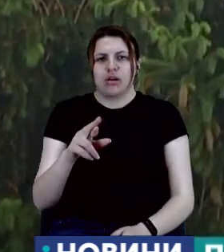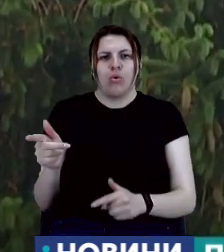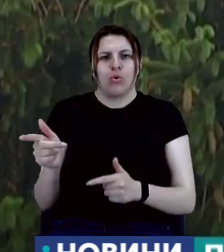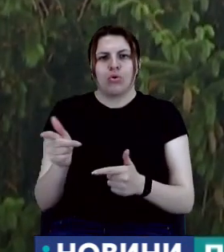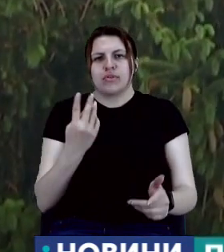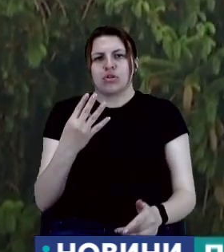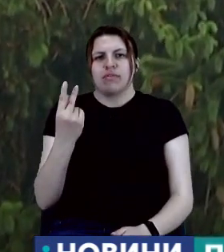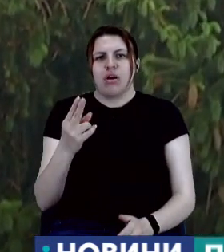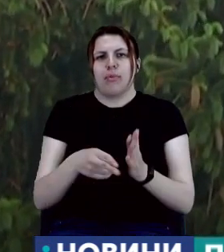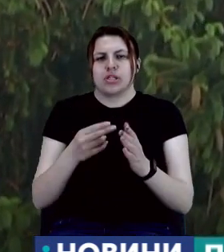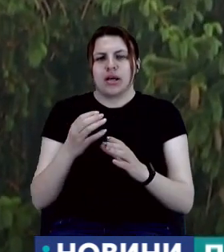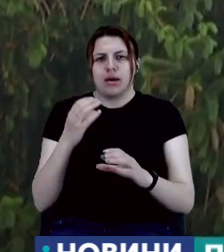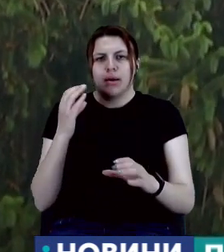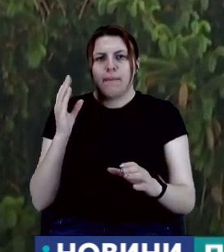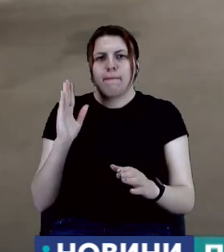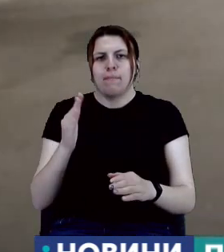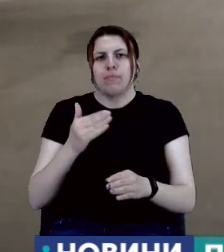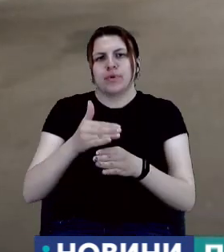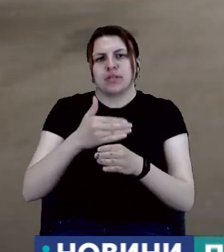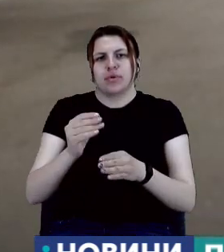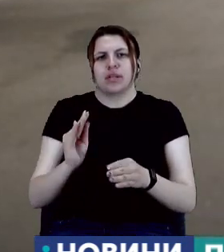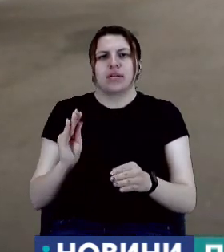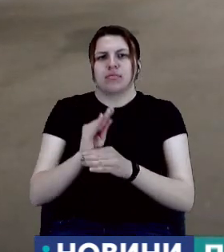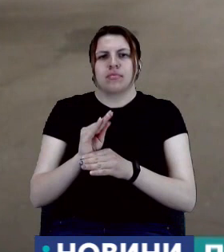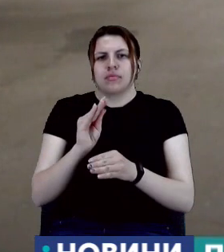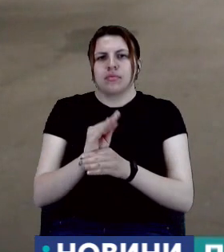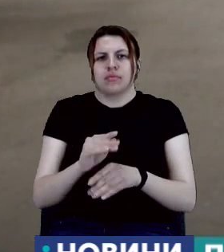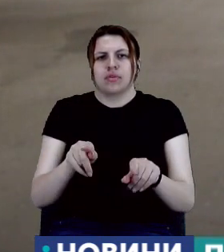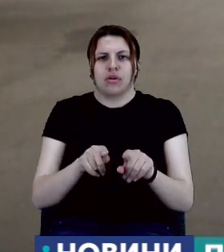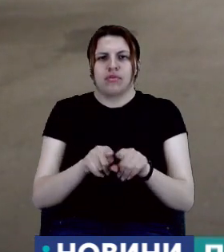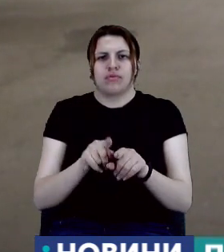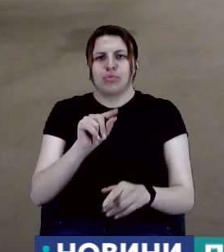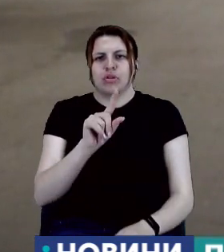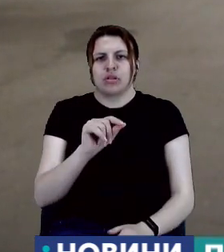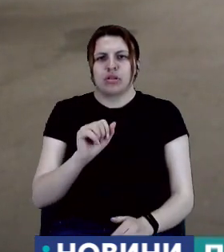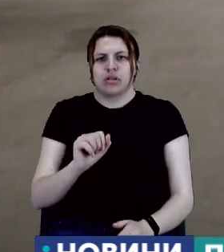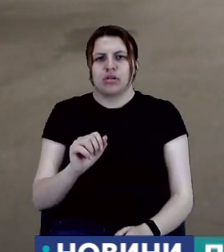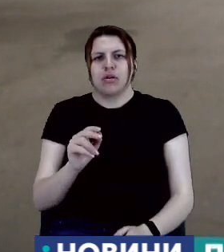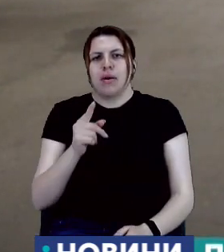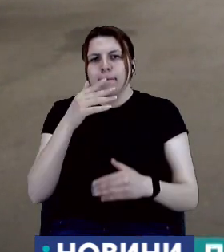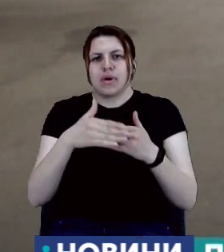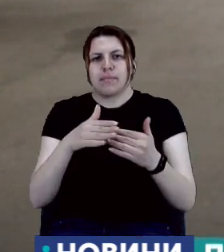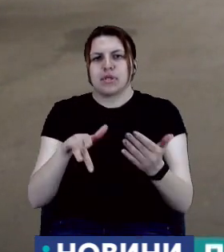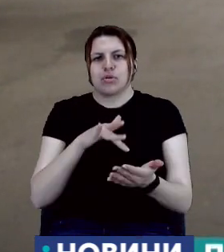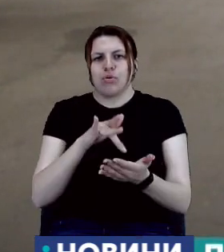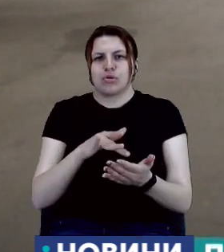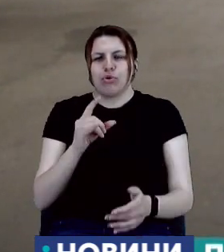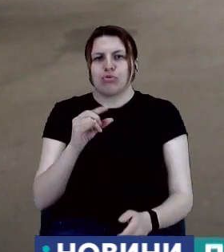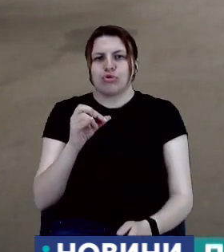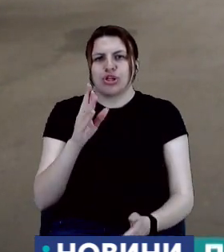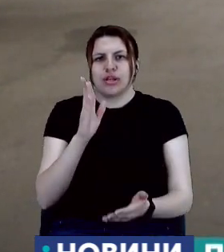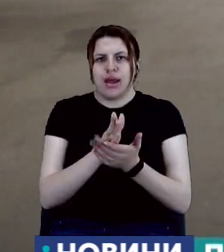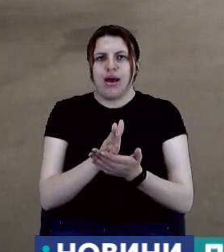згодом їх кількість можуть збільшити. Так само від понеділка запустять потяги приміського сполучення. На Донецькій залізниці